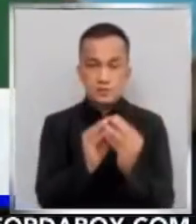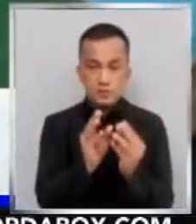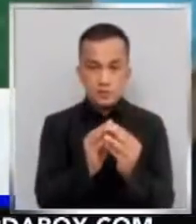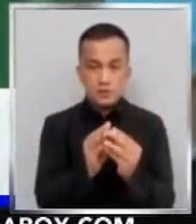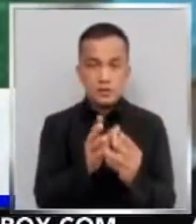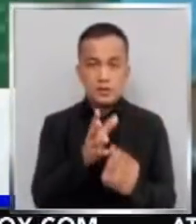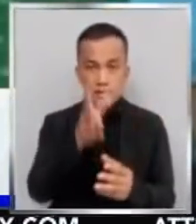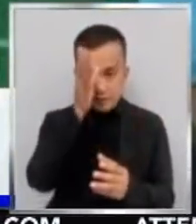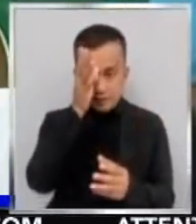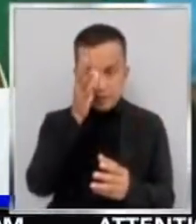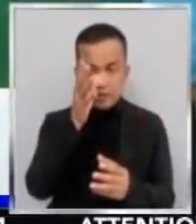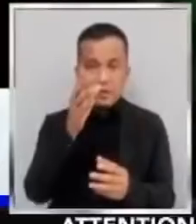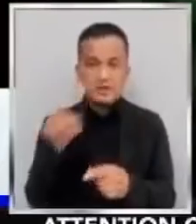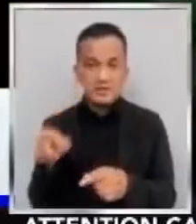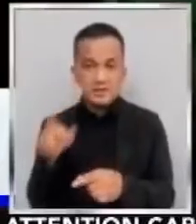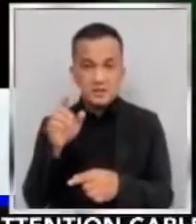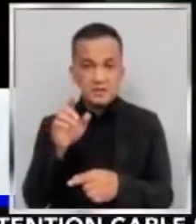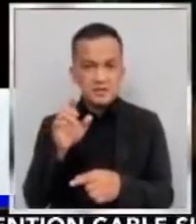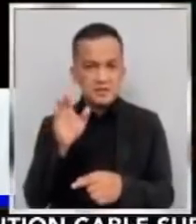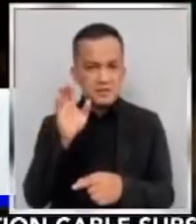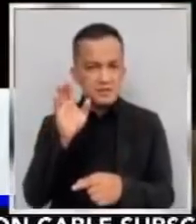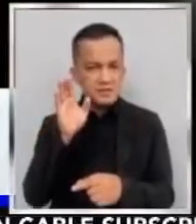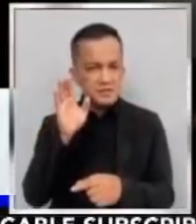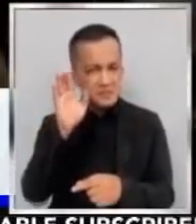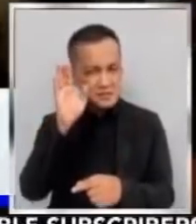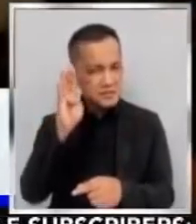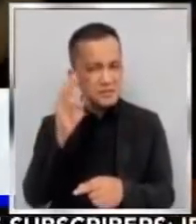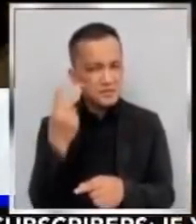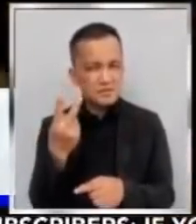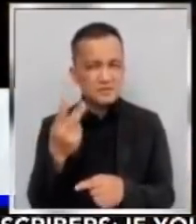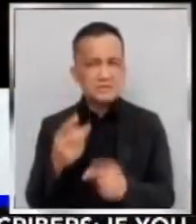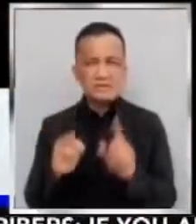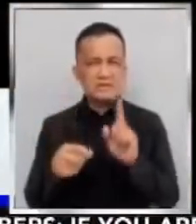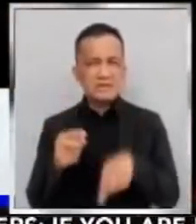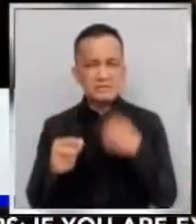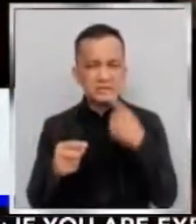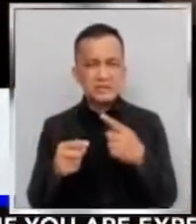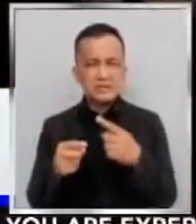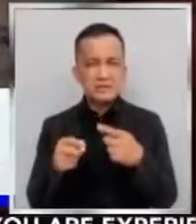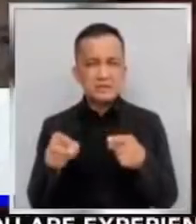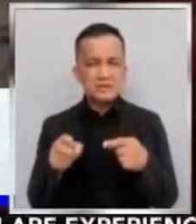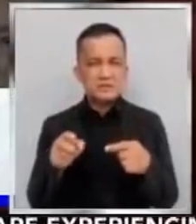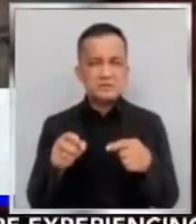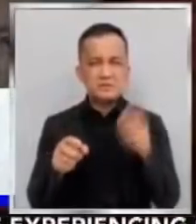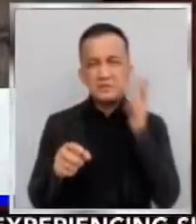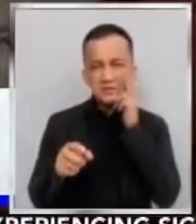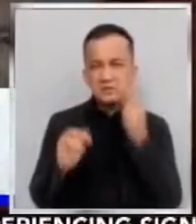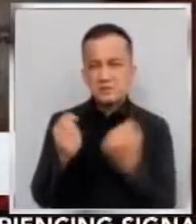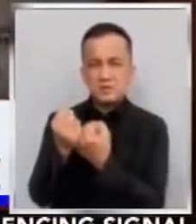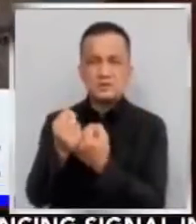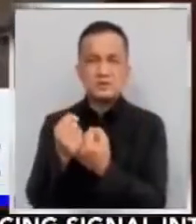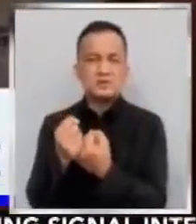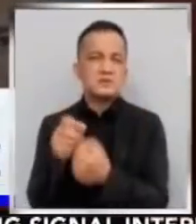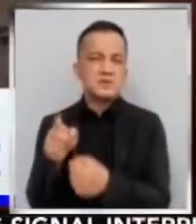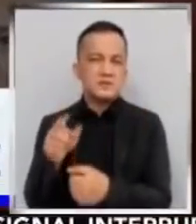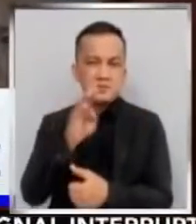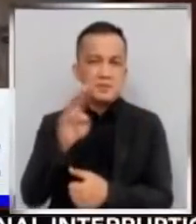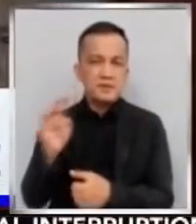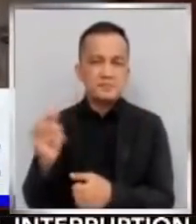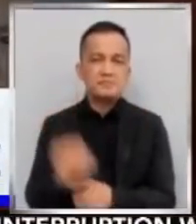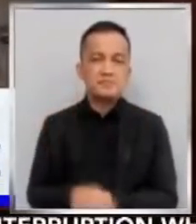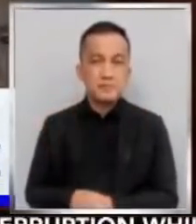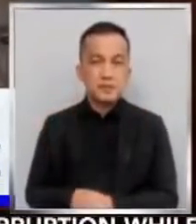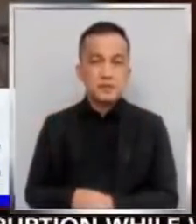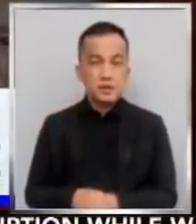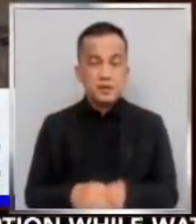Marcos pero hindi rin niya masabi kung nakuha na rin ba nito ang suporta ng Pangulo. Nangangampanya sa Cavite si Marcos